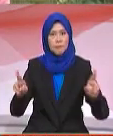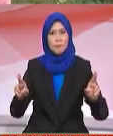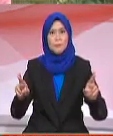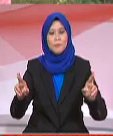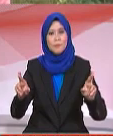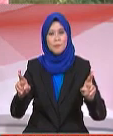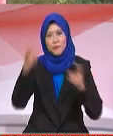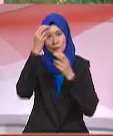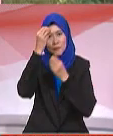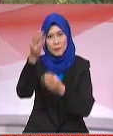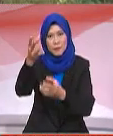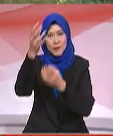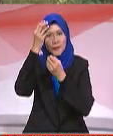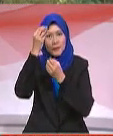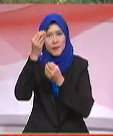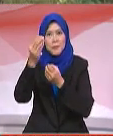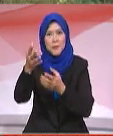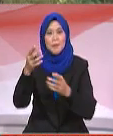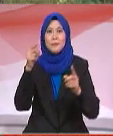memberi taklimat kepada